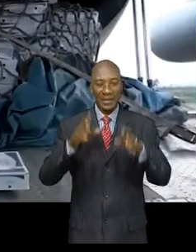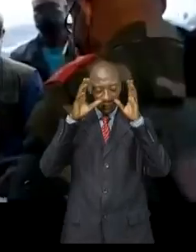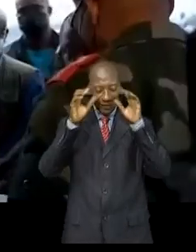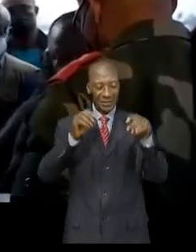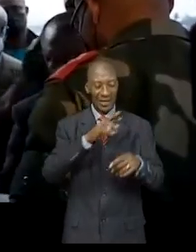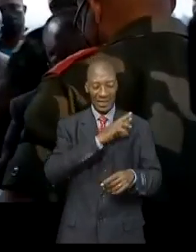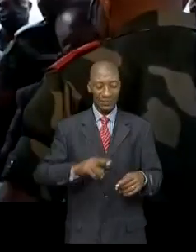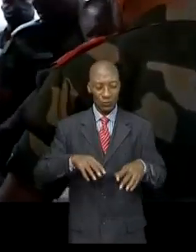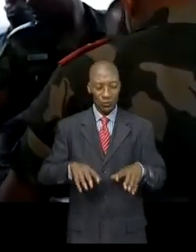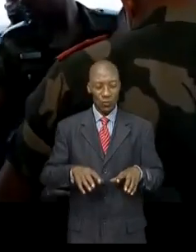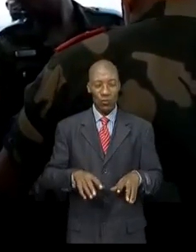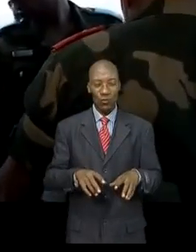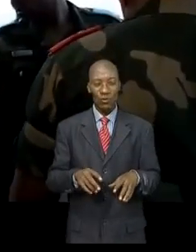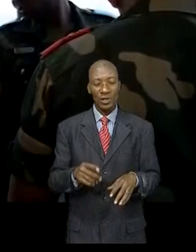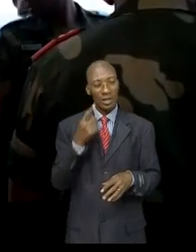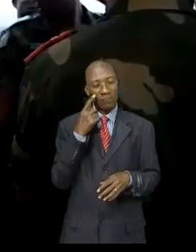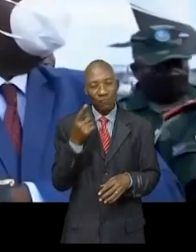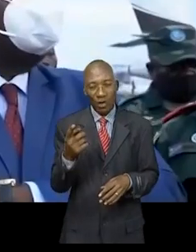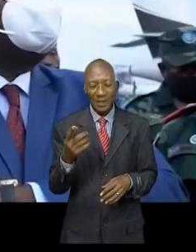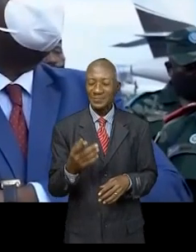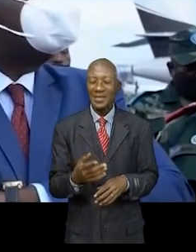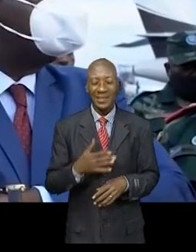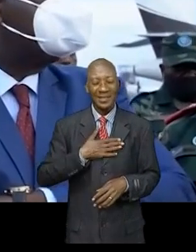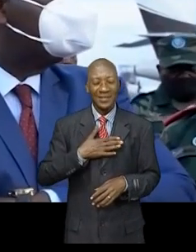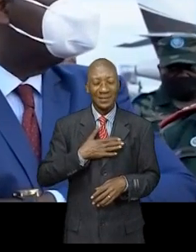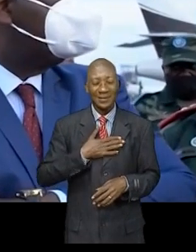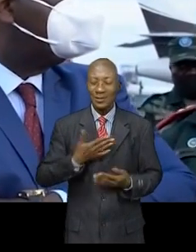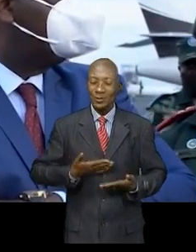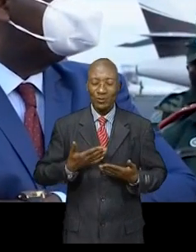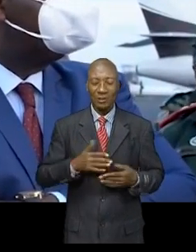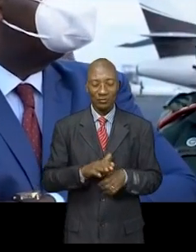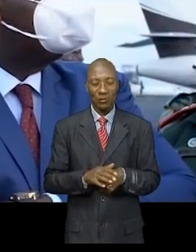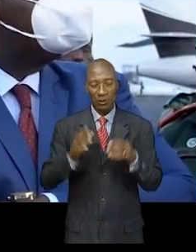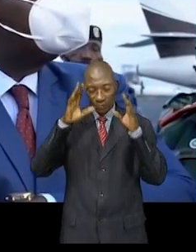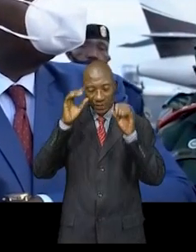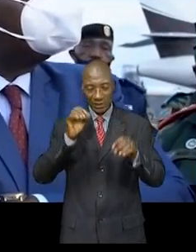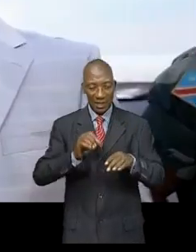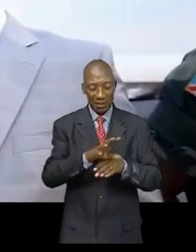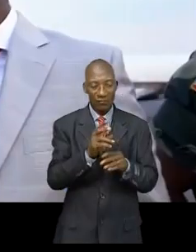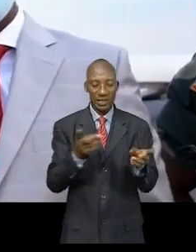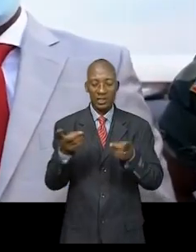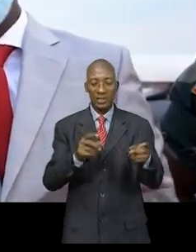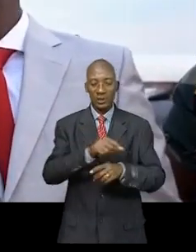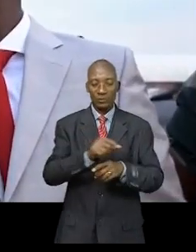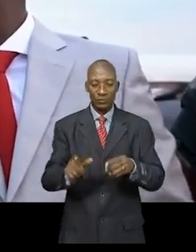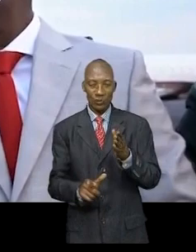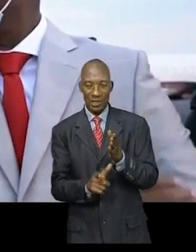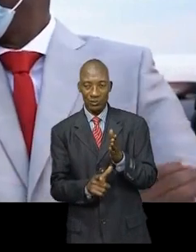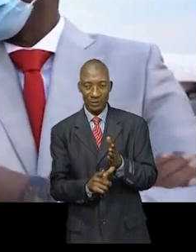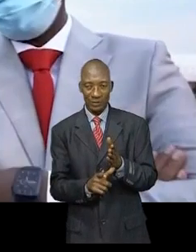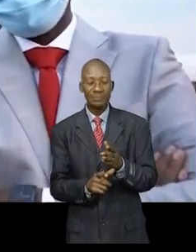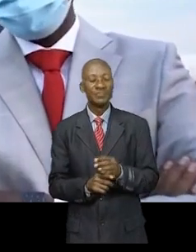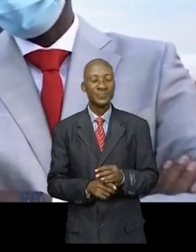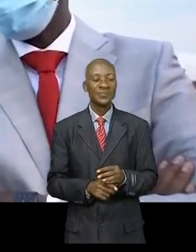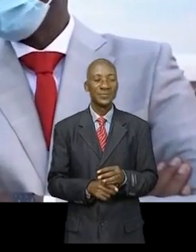République, Félix-Antoine Tshisekedi Tshilombo, a dépêché son directeur de cabinet adjoint, Olivier Mondongue, et son conseiller spécial chargé de